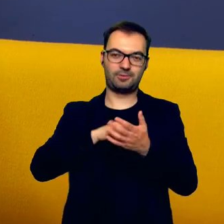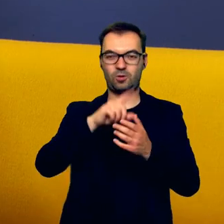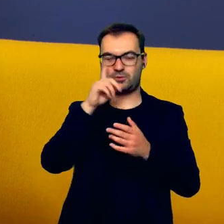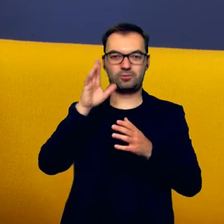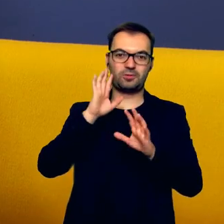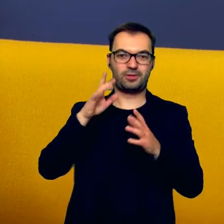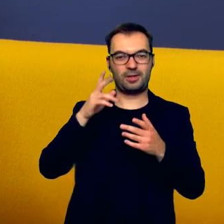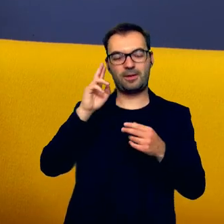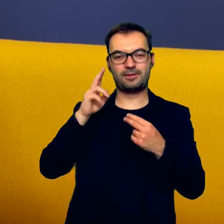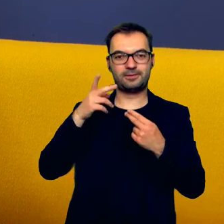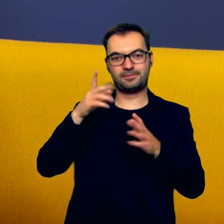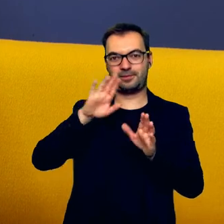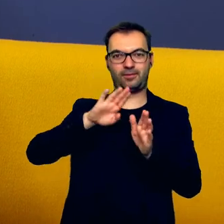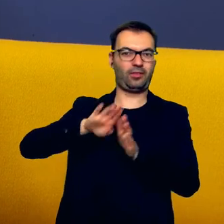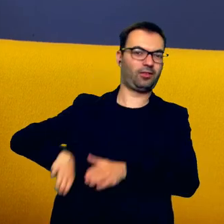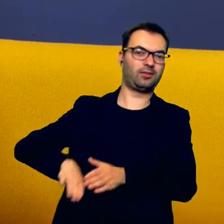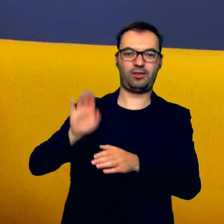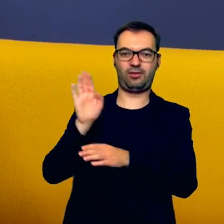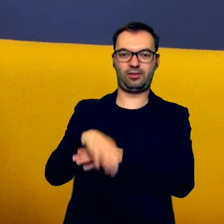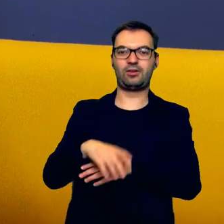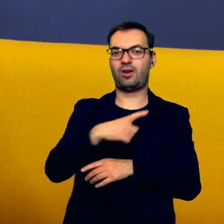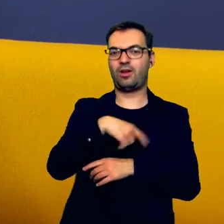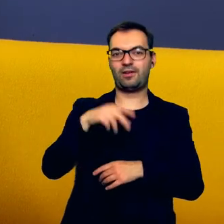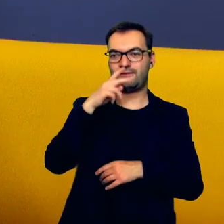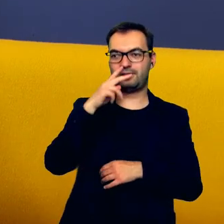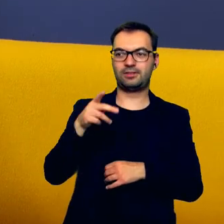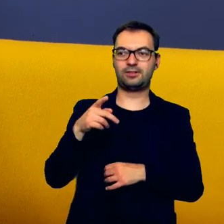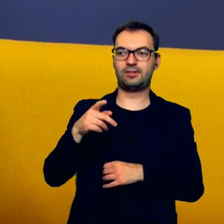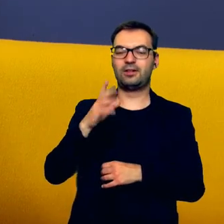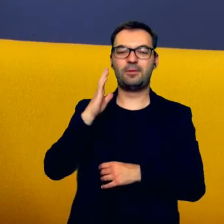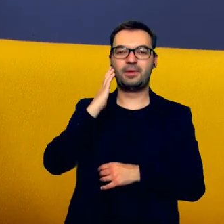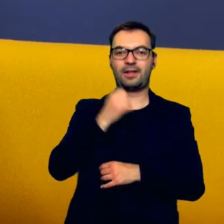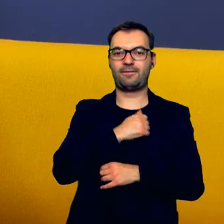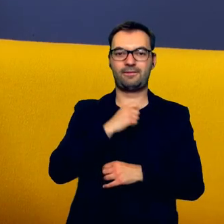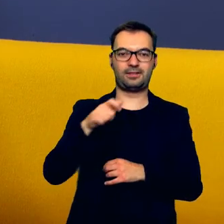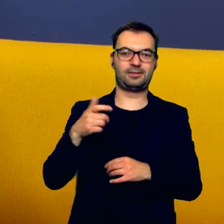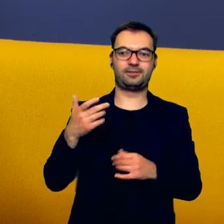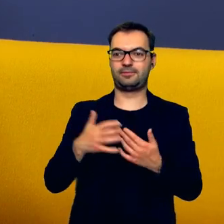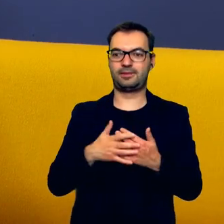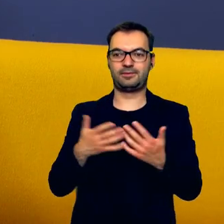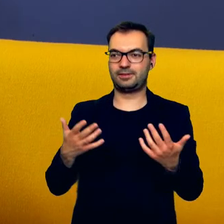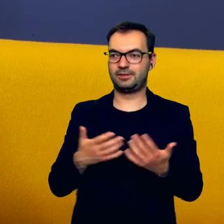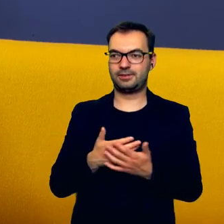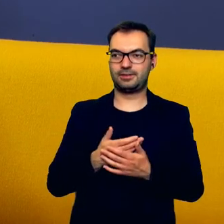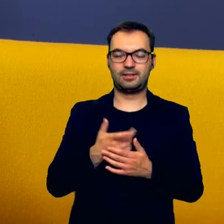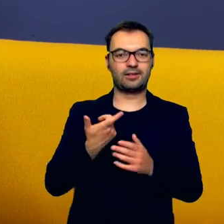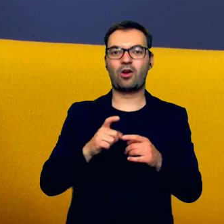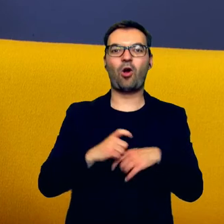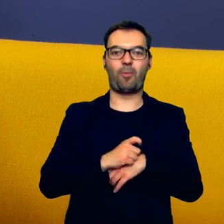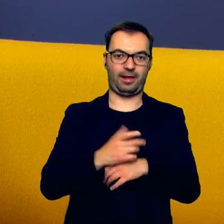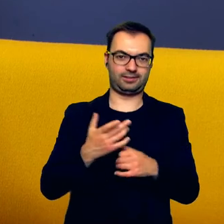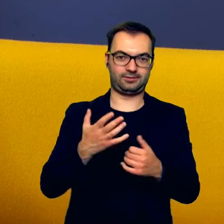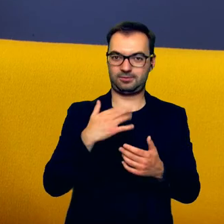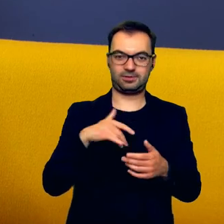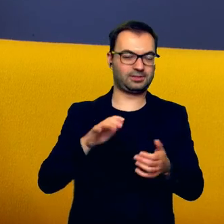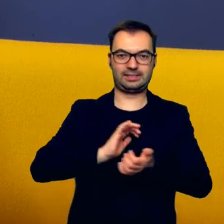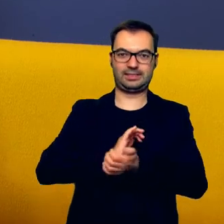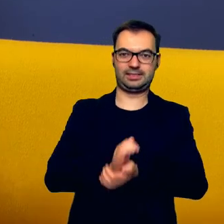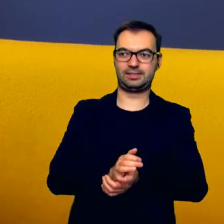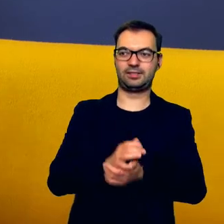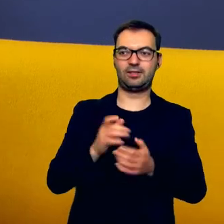Oczywiście. Propagandy hitlerowskiej, to no, oni widzą w mieszkańcach Warszawy no, prawie, że no, jakieś insekty, które trzeba tępić,